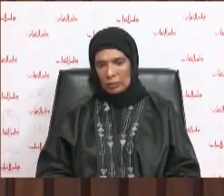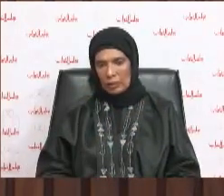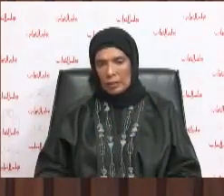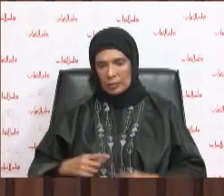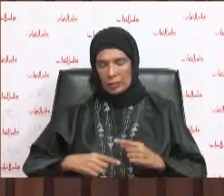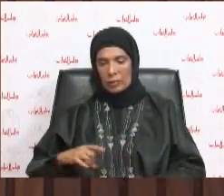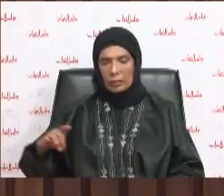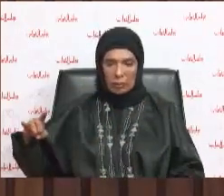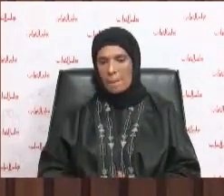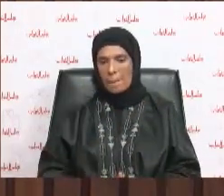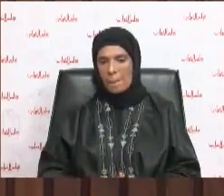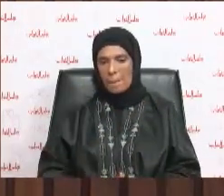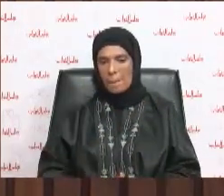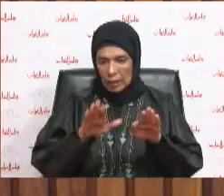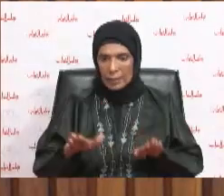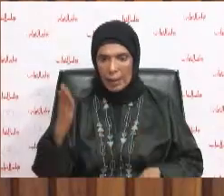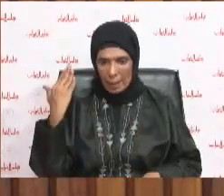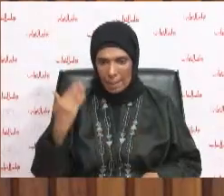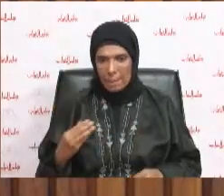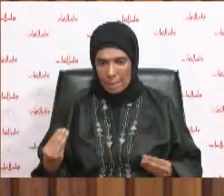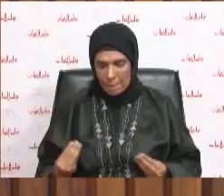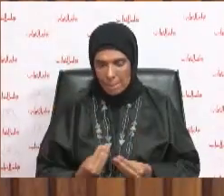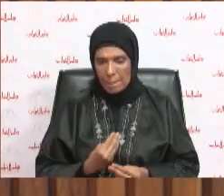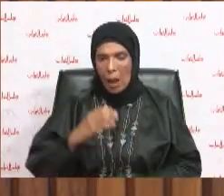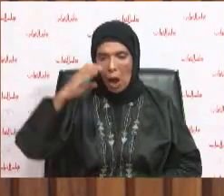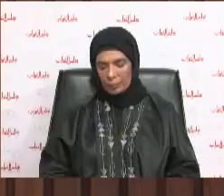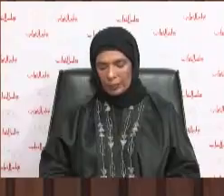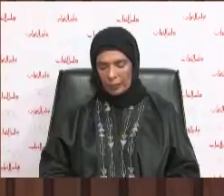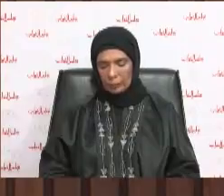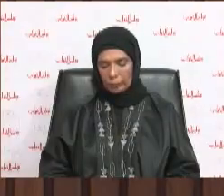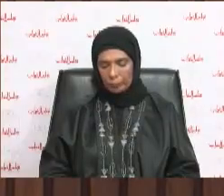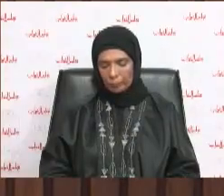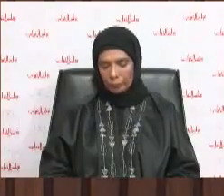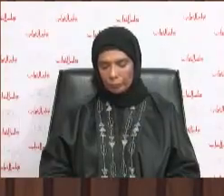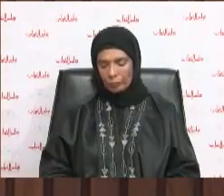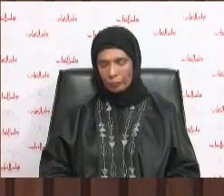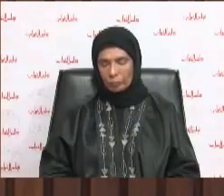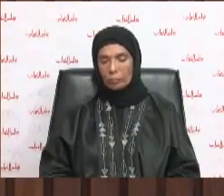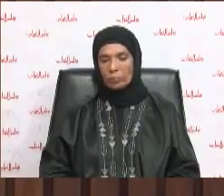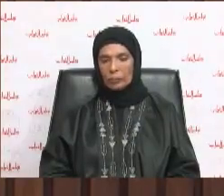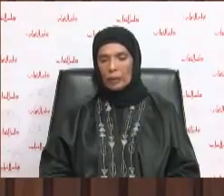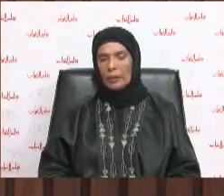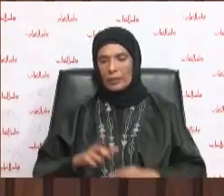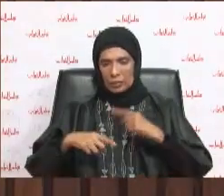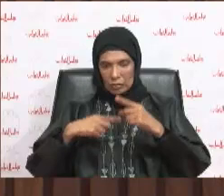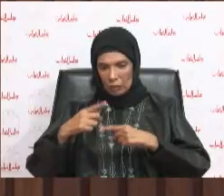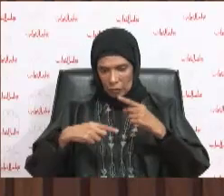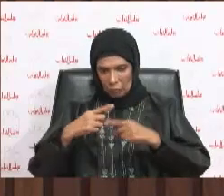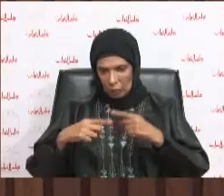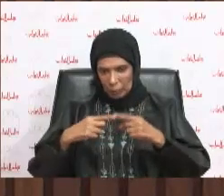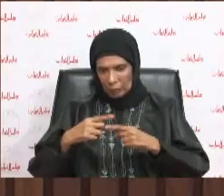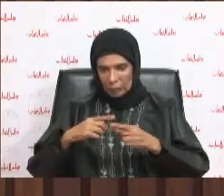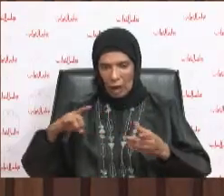ممكن. لكن إحنا شرحنا في السابق شنو المتطلبات اللي مطلوبة على أساس نستأنف مثل هذا